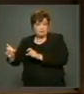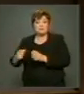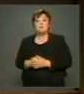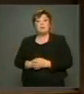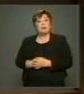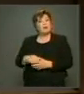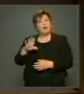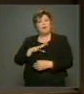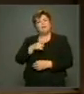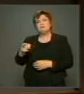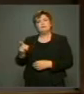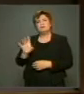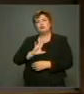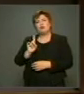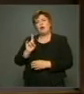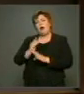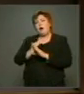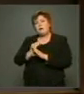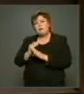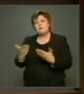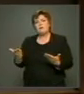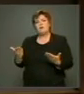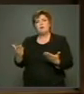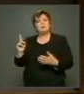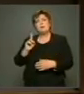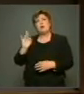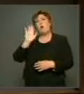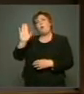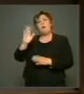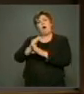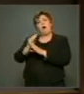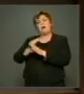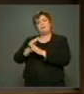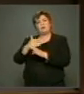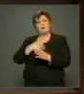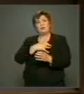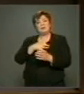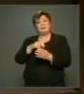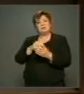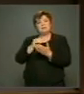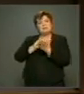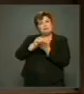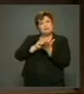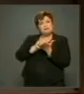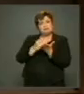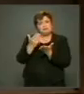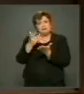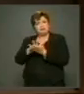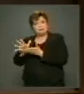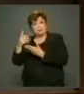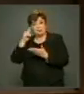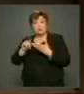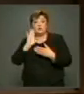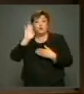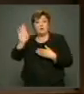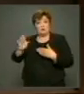teillä jotain arviota, tai mikä on teidän arviomme laskun summasta, minkä tulevat sukupolvet